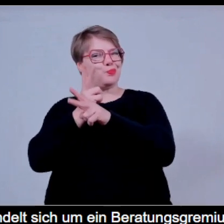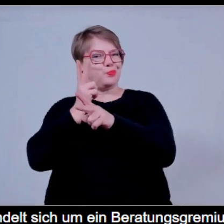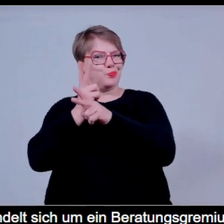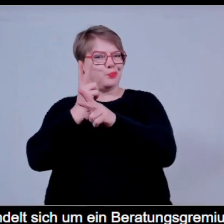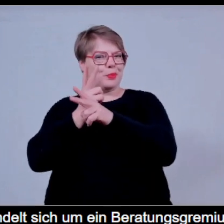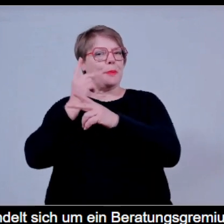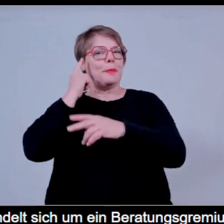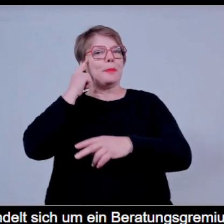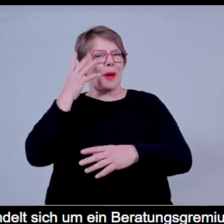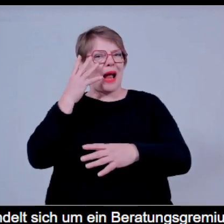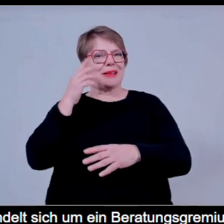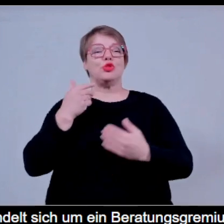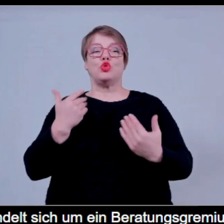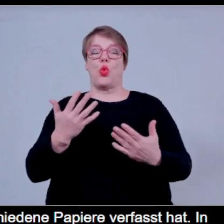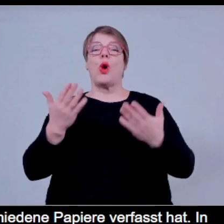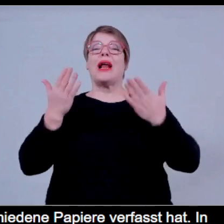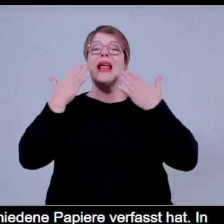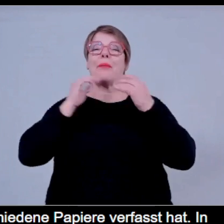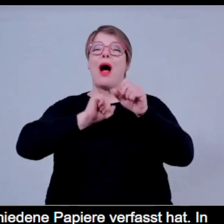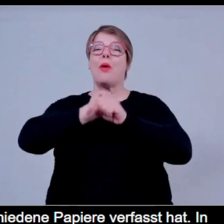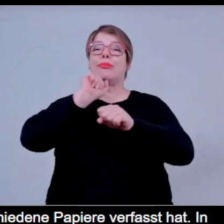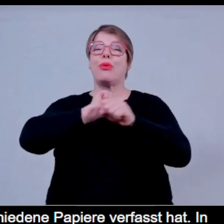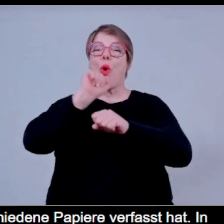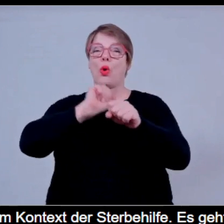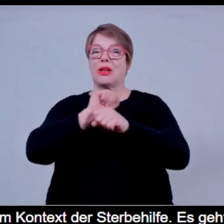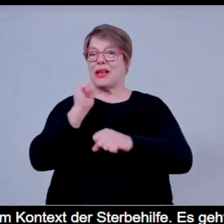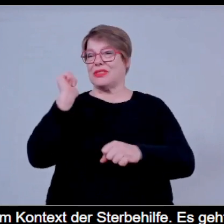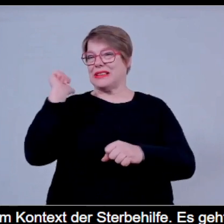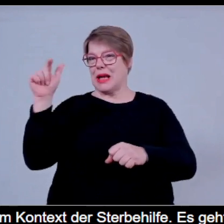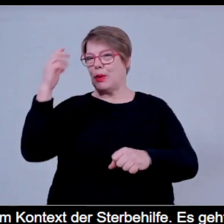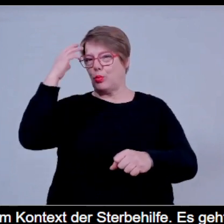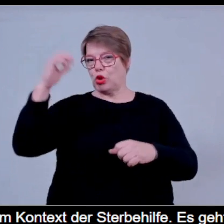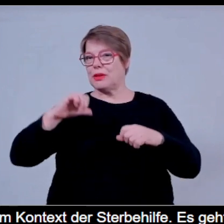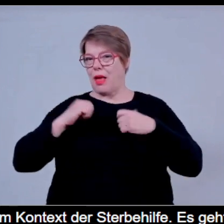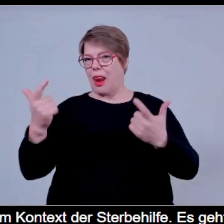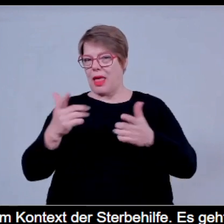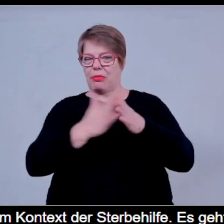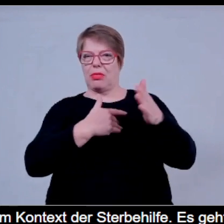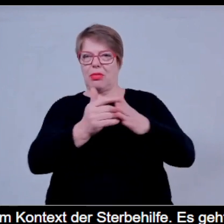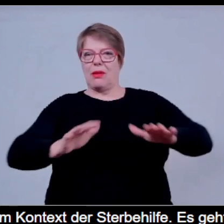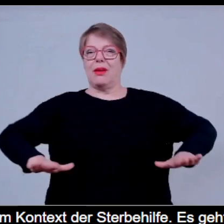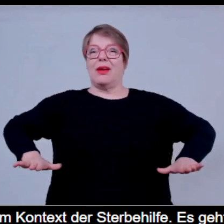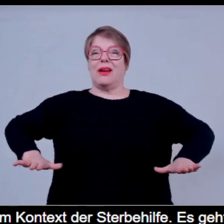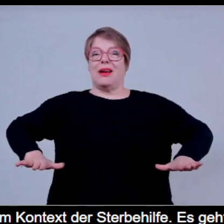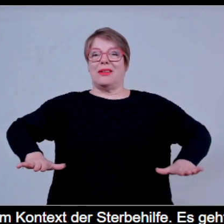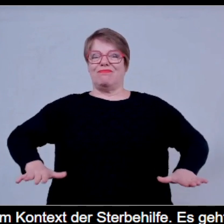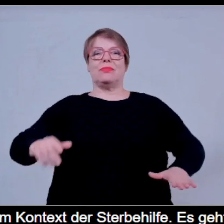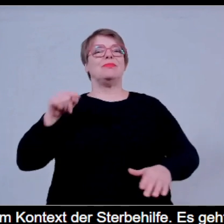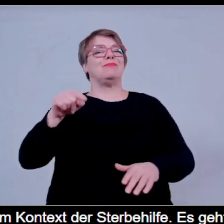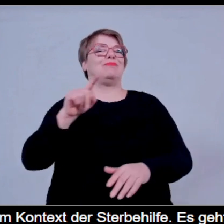die mit Ansage, mit Ankündigung durchgeführt werden. Aus unserer Sicht ist es daher